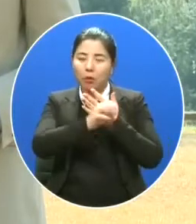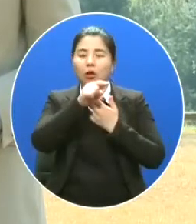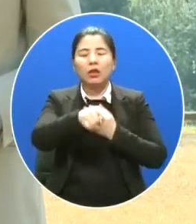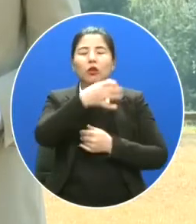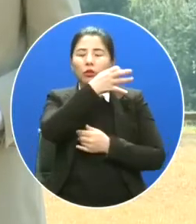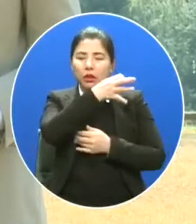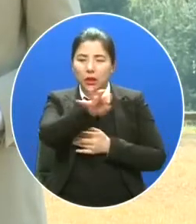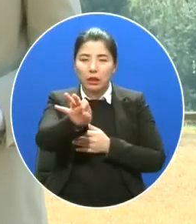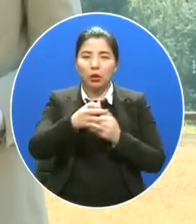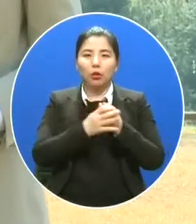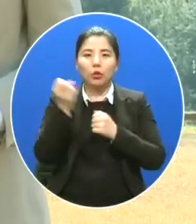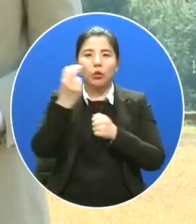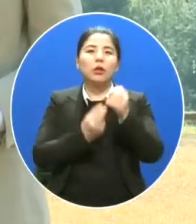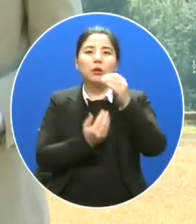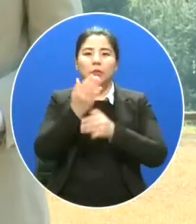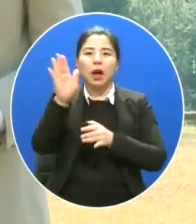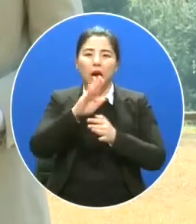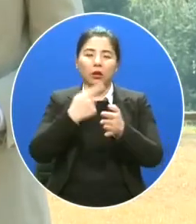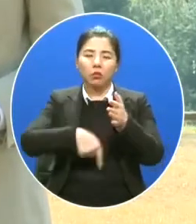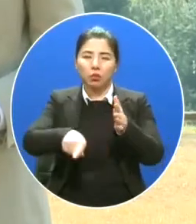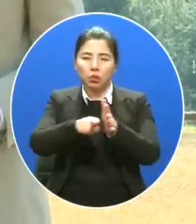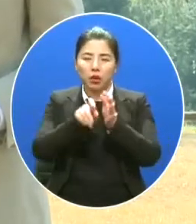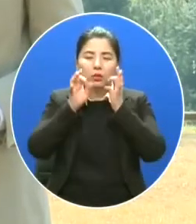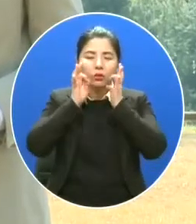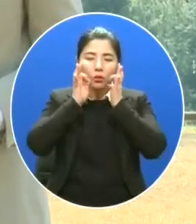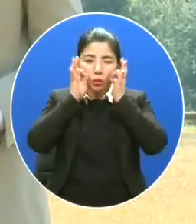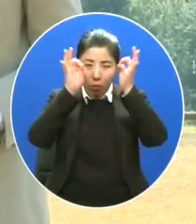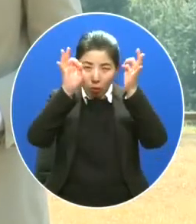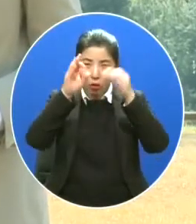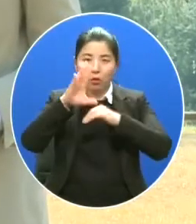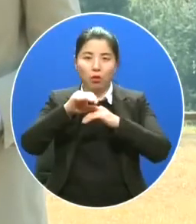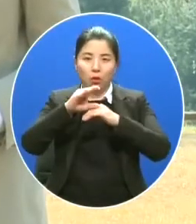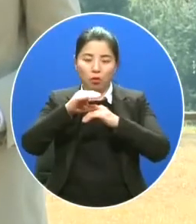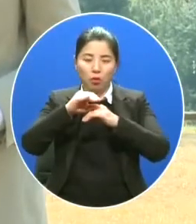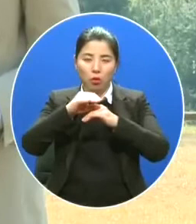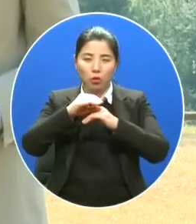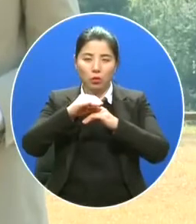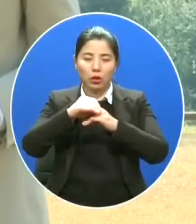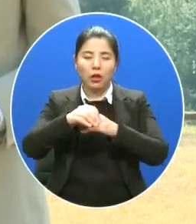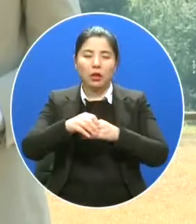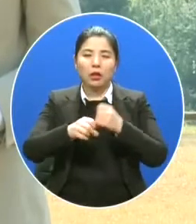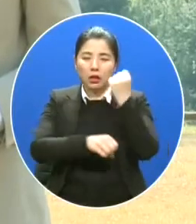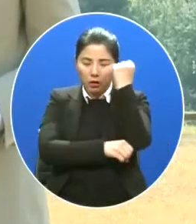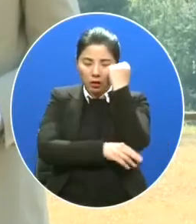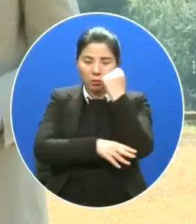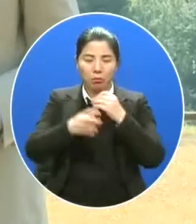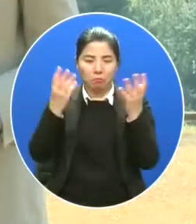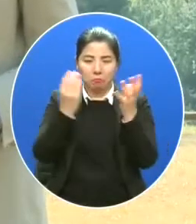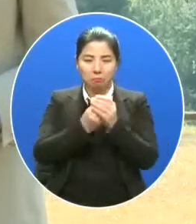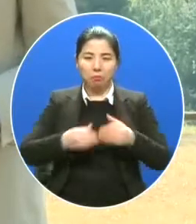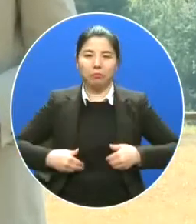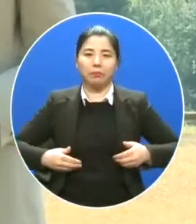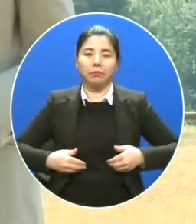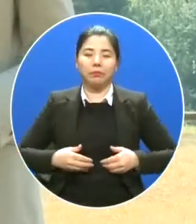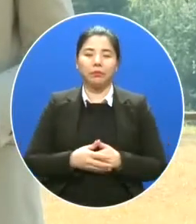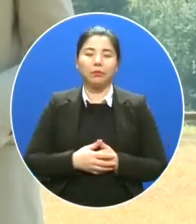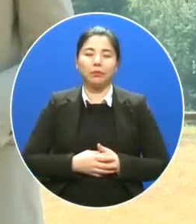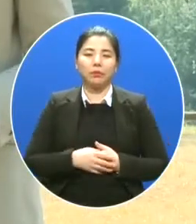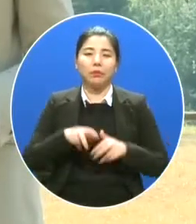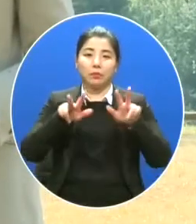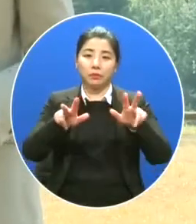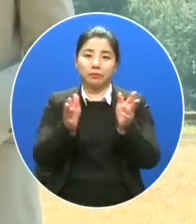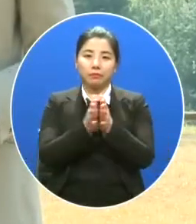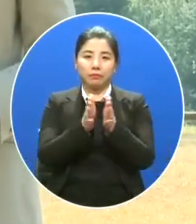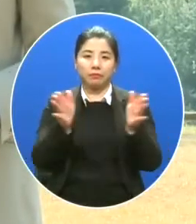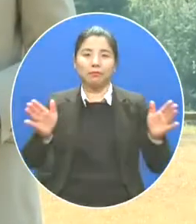이를 인정하고 재발 방지를 위해 노력하는 것이 언론이 갖춰야 할 기본적인 소양일 것입니다. TV를 말하다